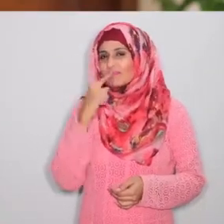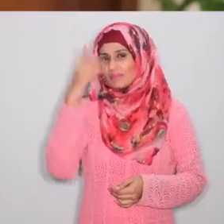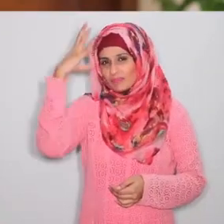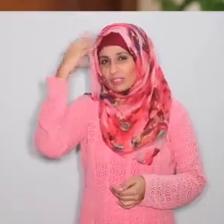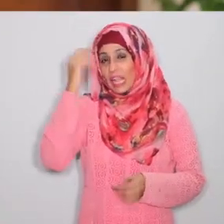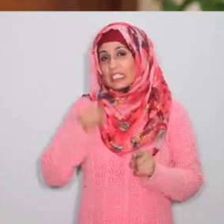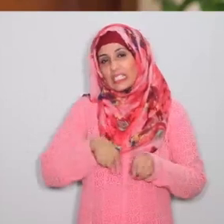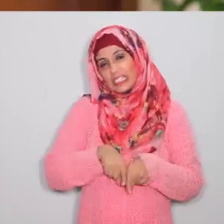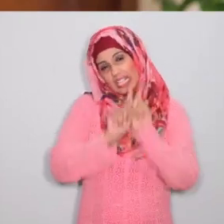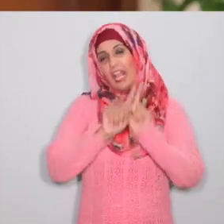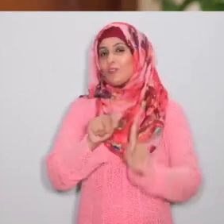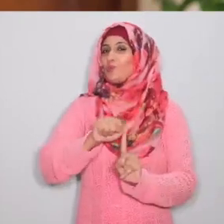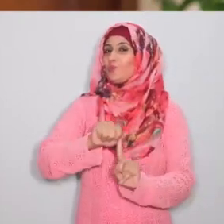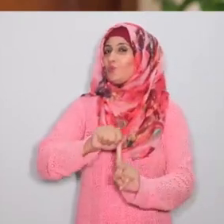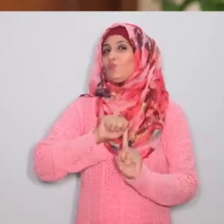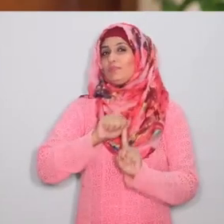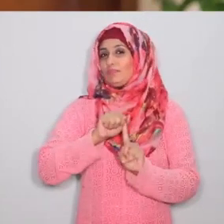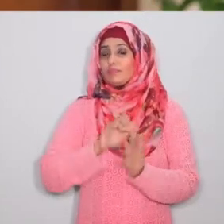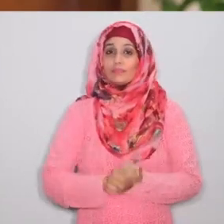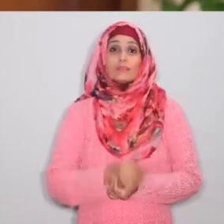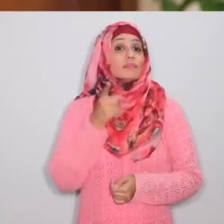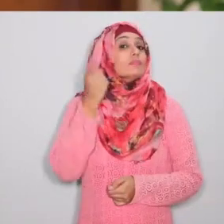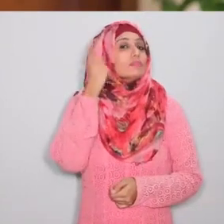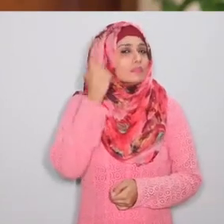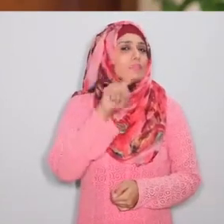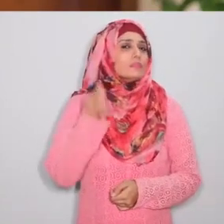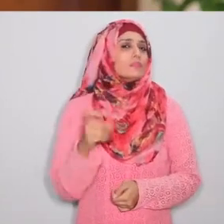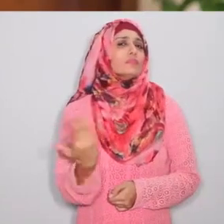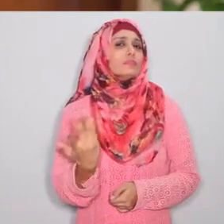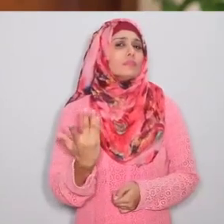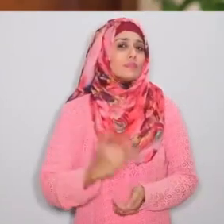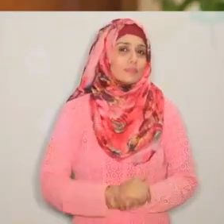मेरा ख्याल है अम्मी को उनके साथ ही भेजना चाहिए था। आपका क्या ख्याल है?